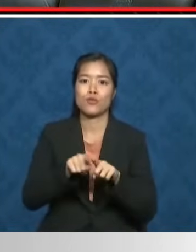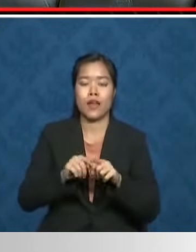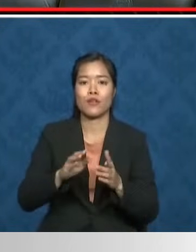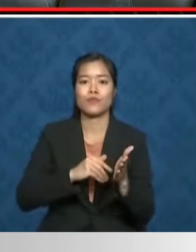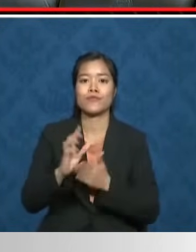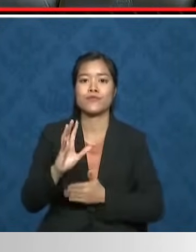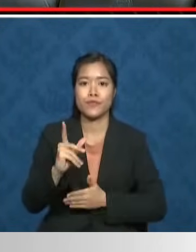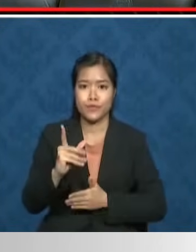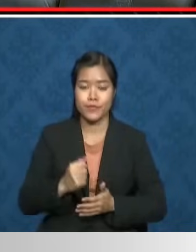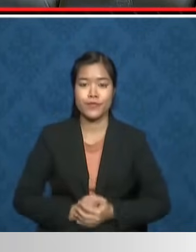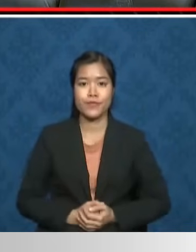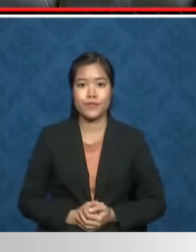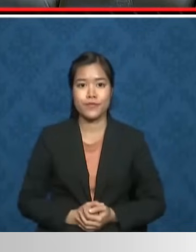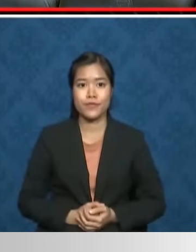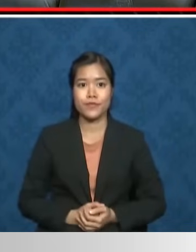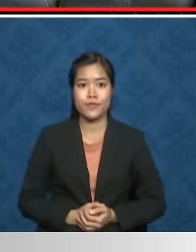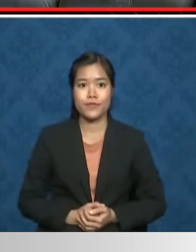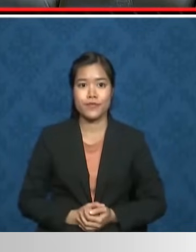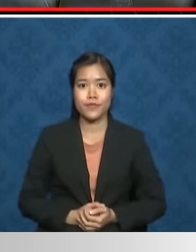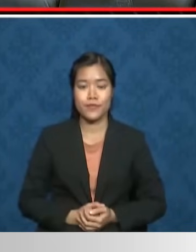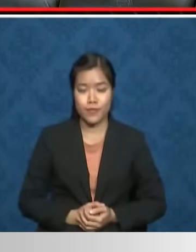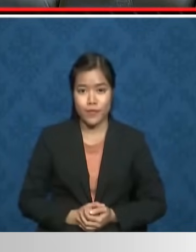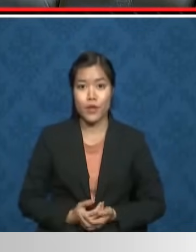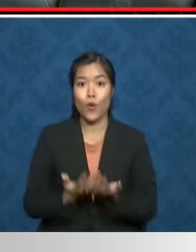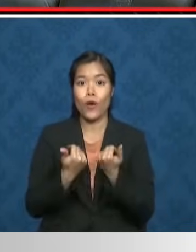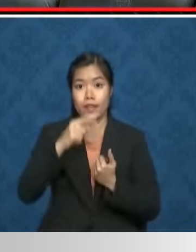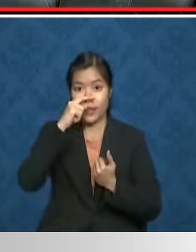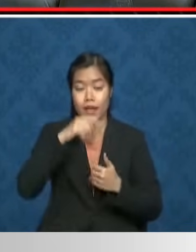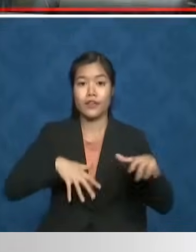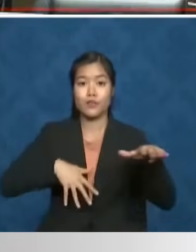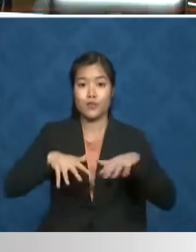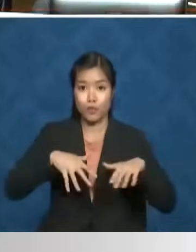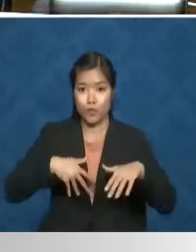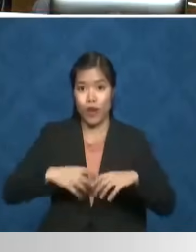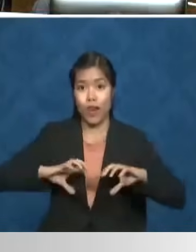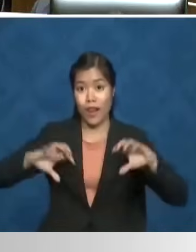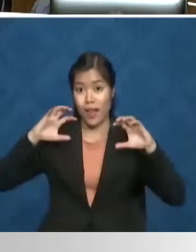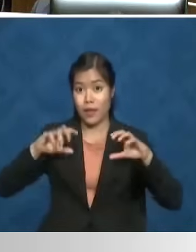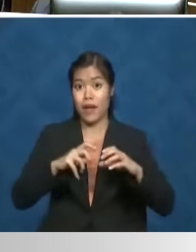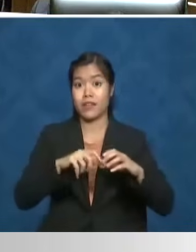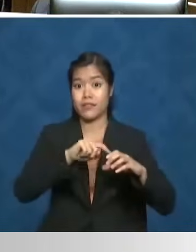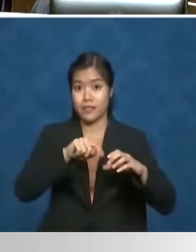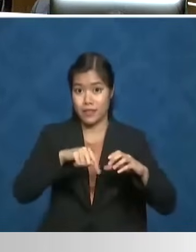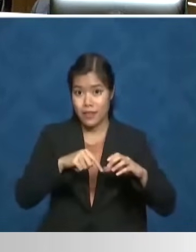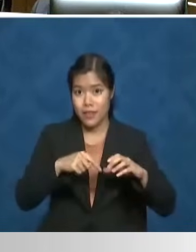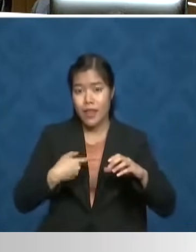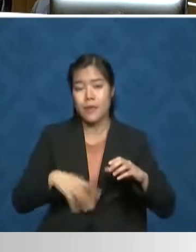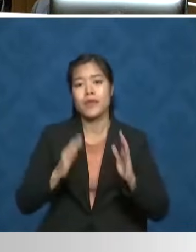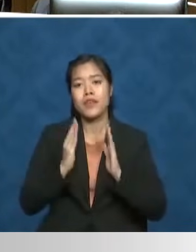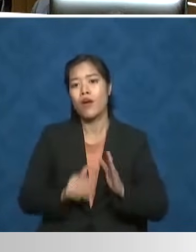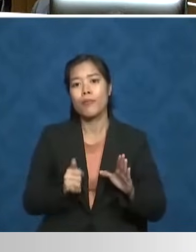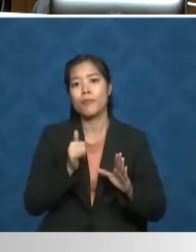ครับท่านประธานที่เคารพครับวันนี้ประชาชนคนไทยได้ขึ้นเรือของรัฐบาลลำนี้มาแล้วทั้งที่เต็มใจและไม่เต็มใจ